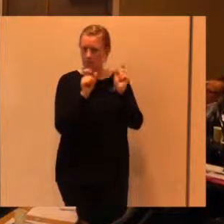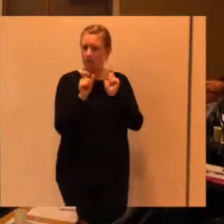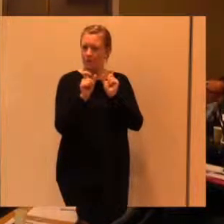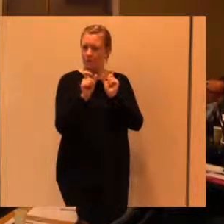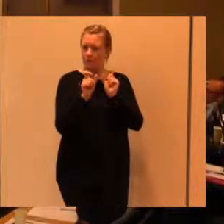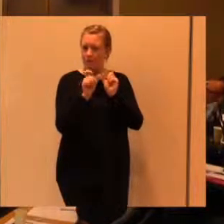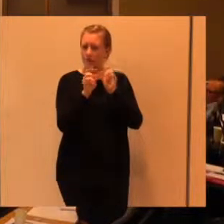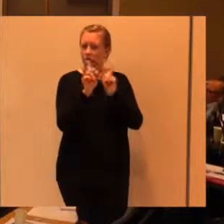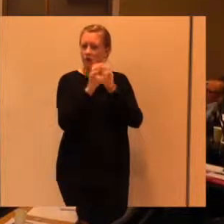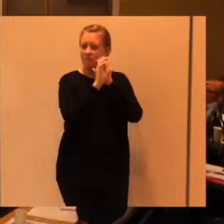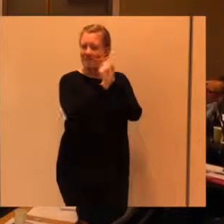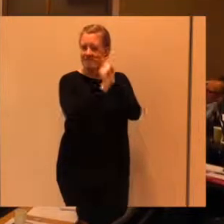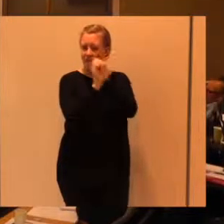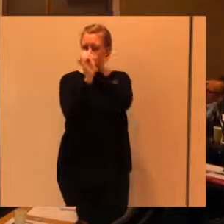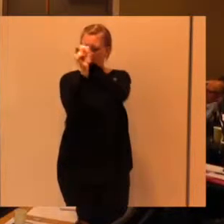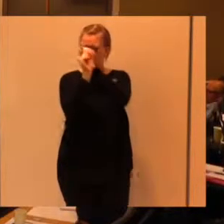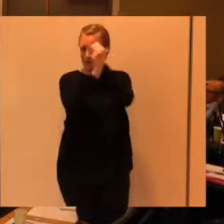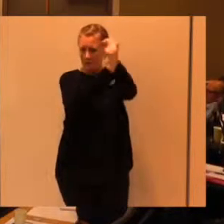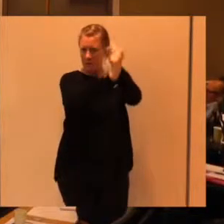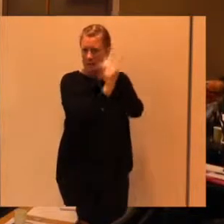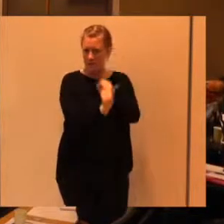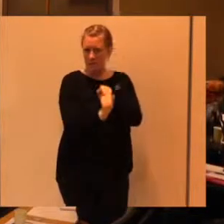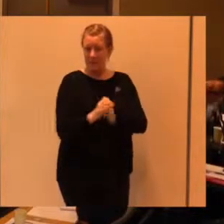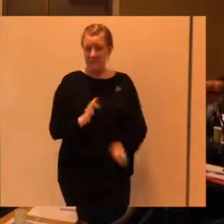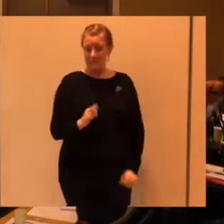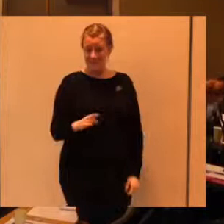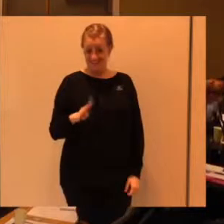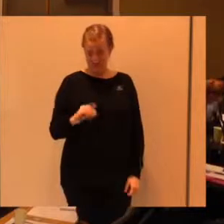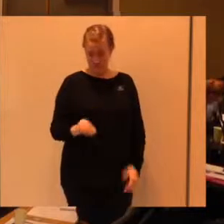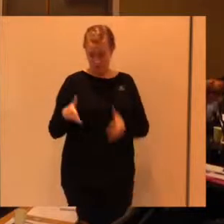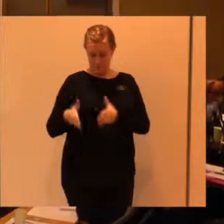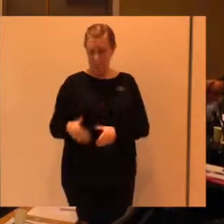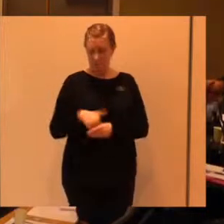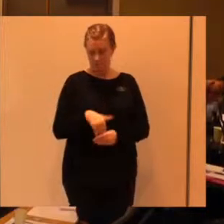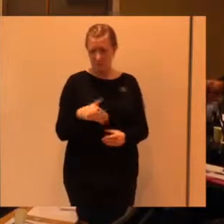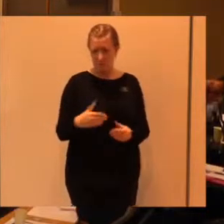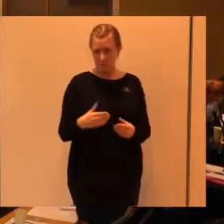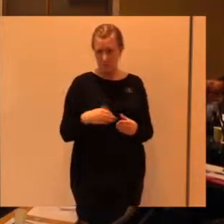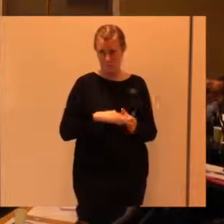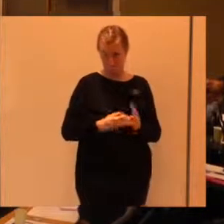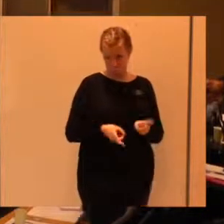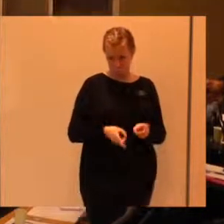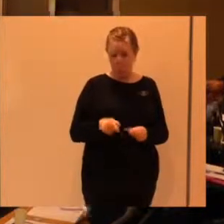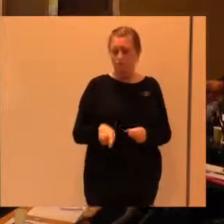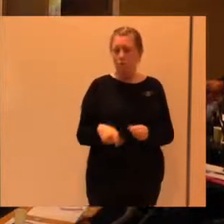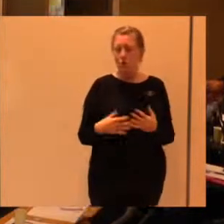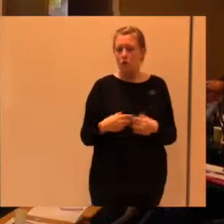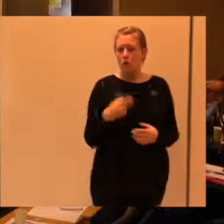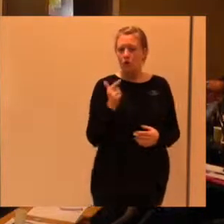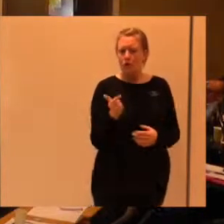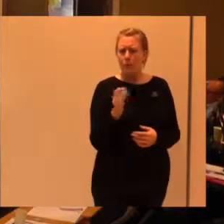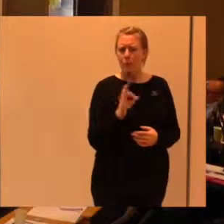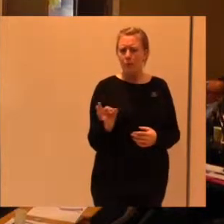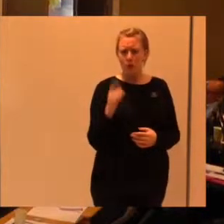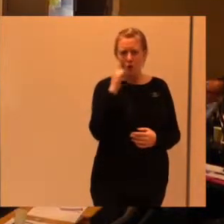fixering? Jag har en person då som heter Frida som är med i projektet. Hon gör 700